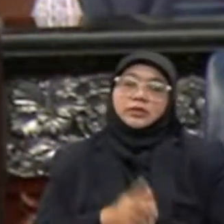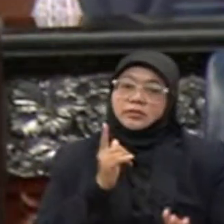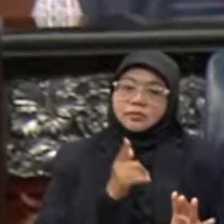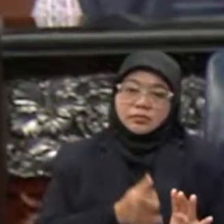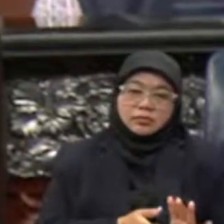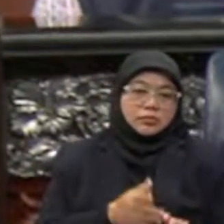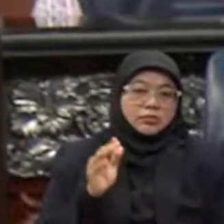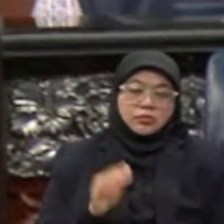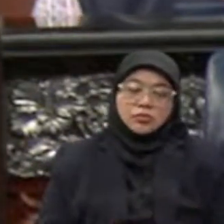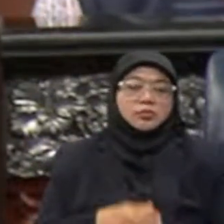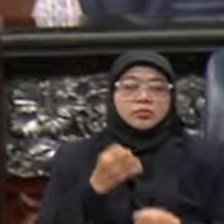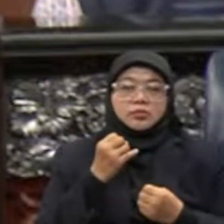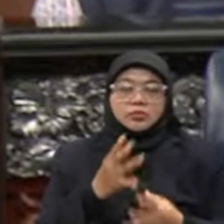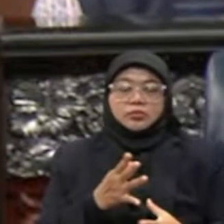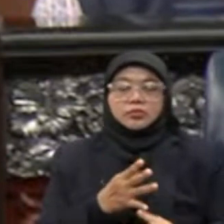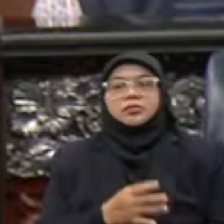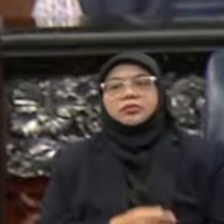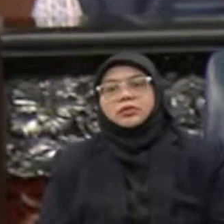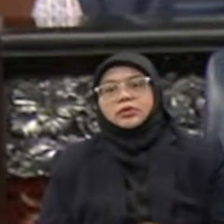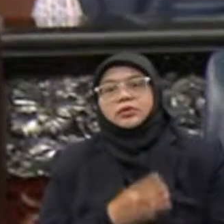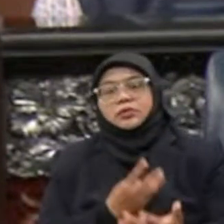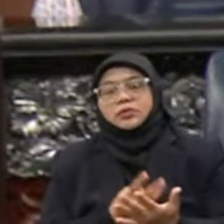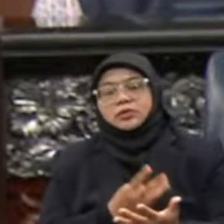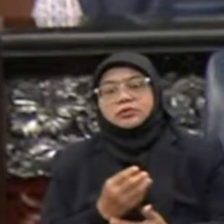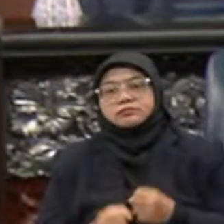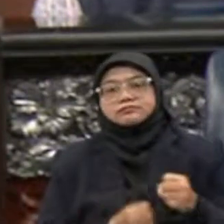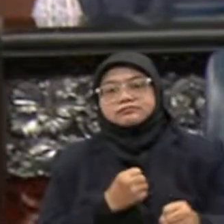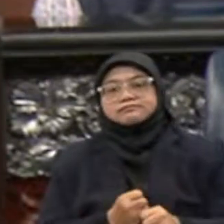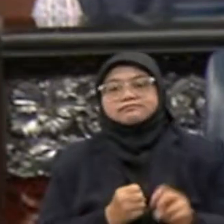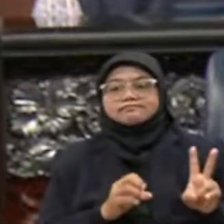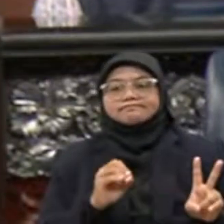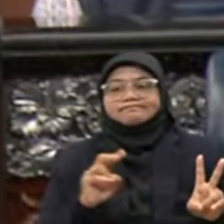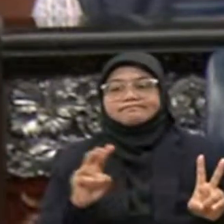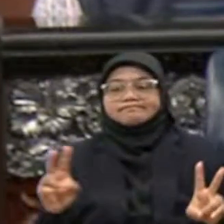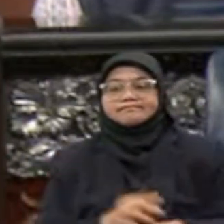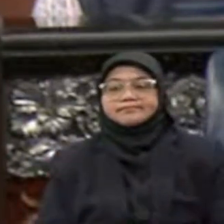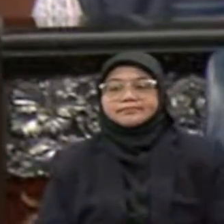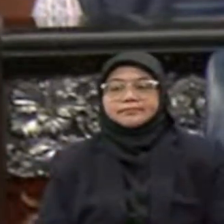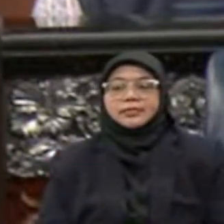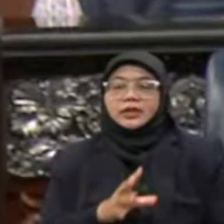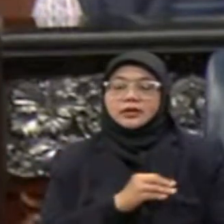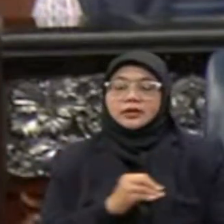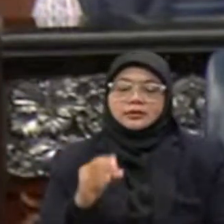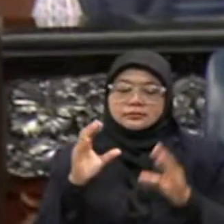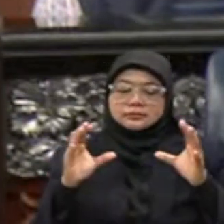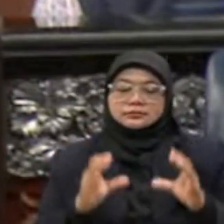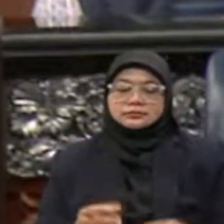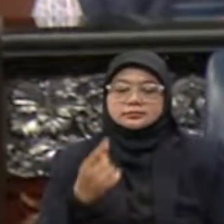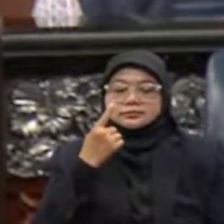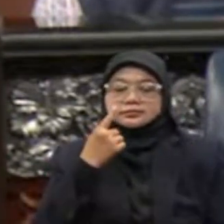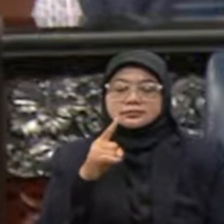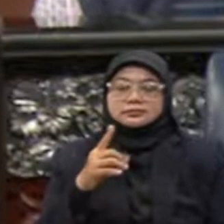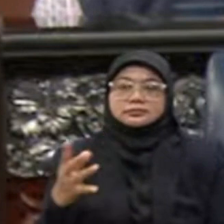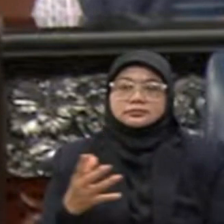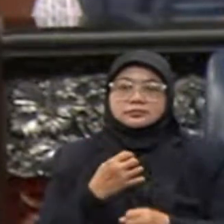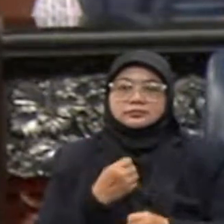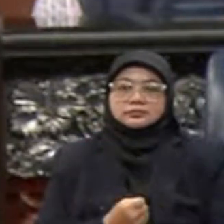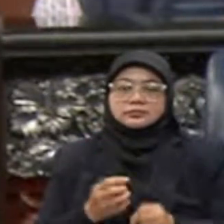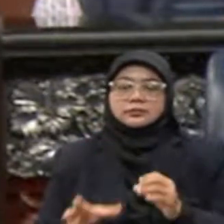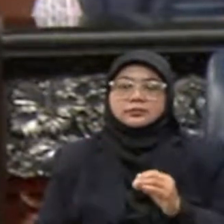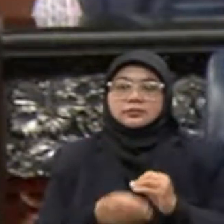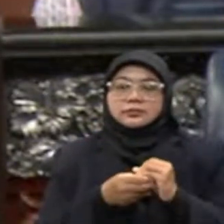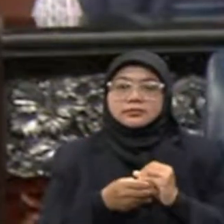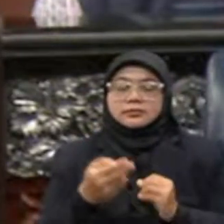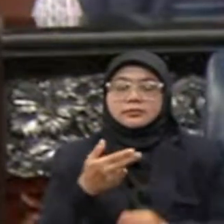mengumumkan prestasi keuangannya bagi Tahun 2022 mengenai kaidah kita untuk mendapat tambahan